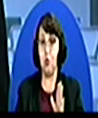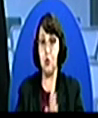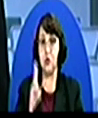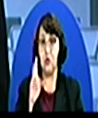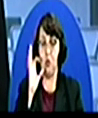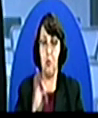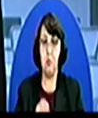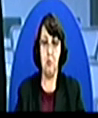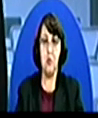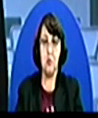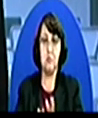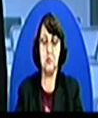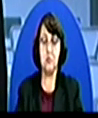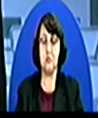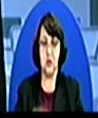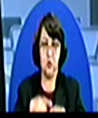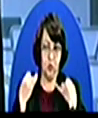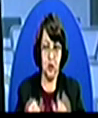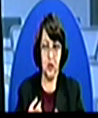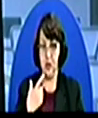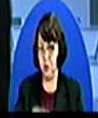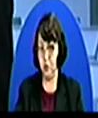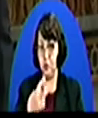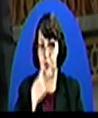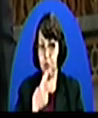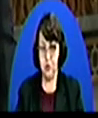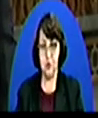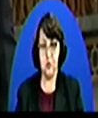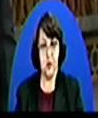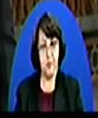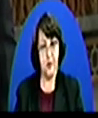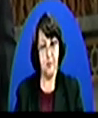бүрдэнэ гэж улсын хурлын гишүүд үзэж байгаа юм байна.